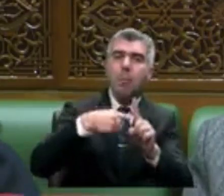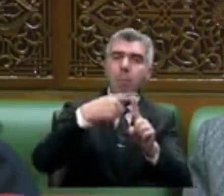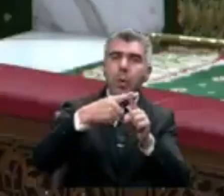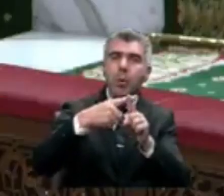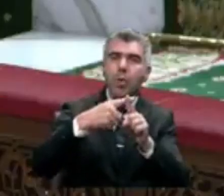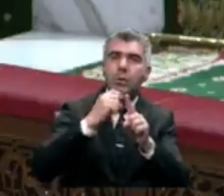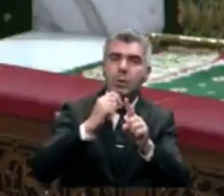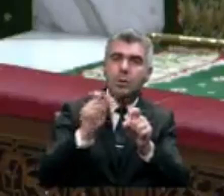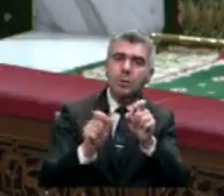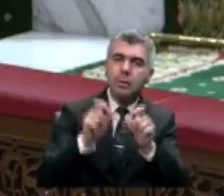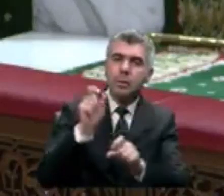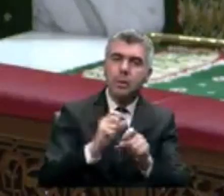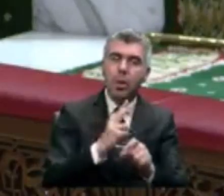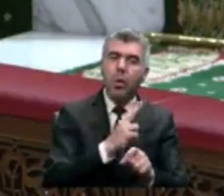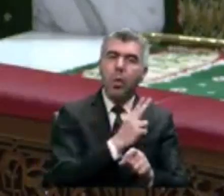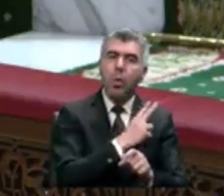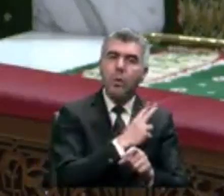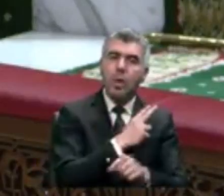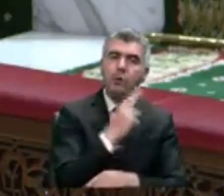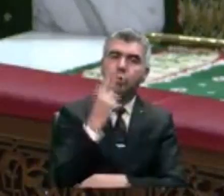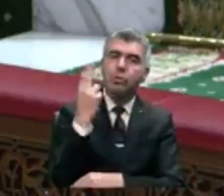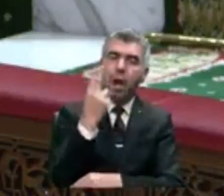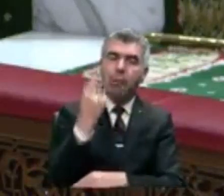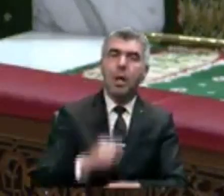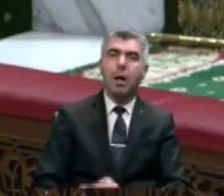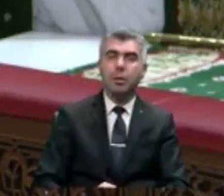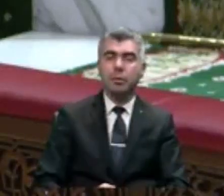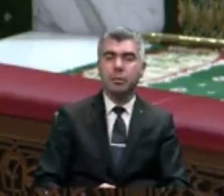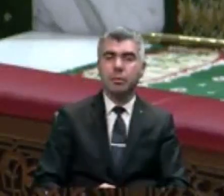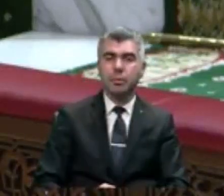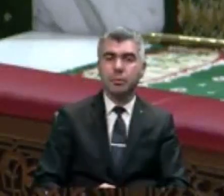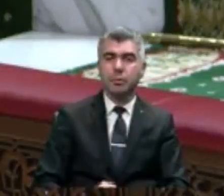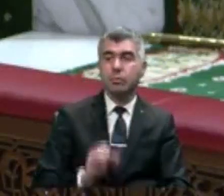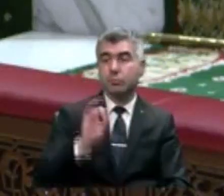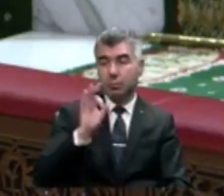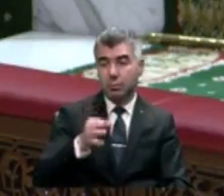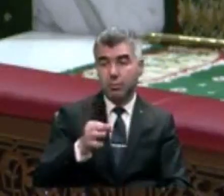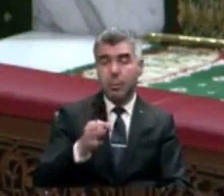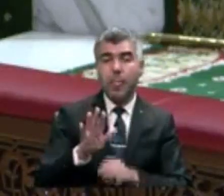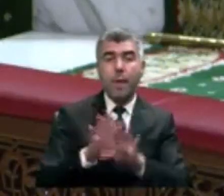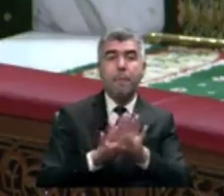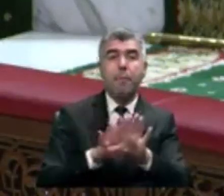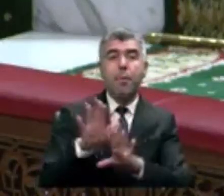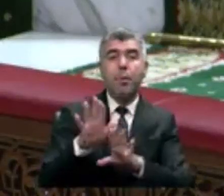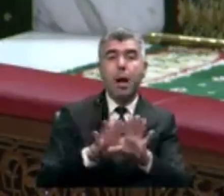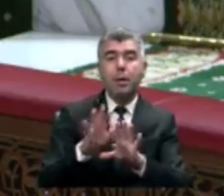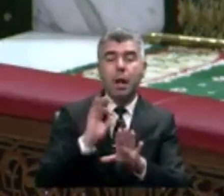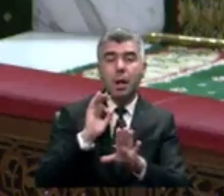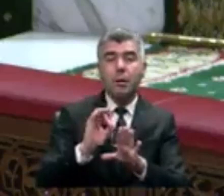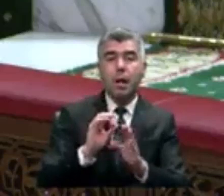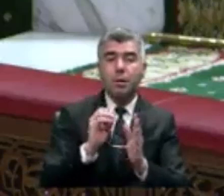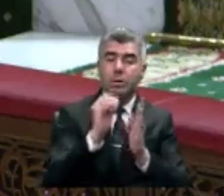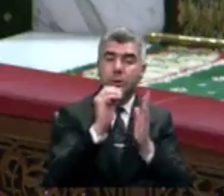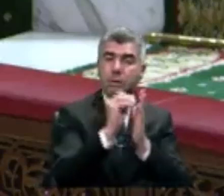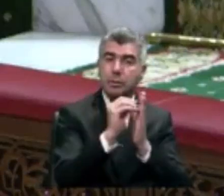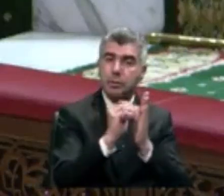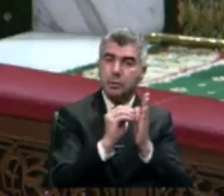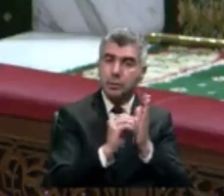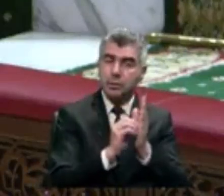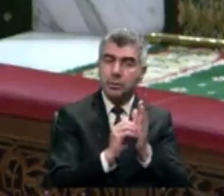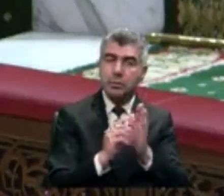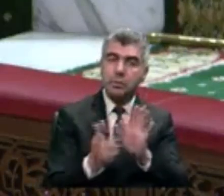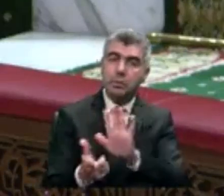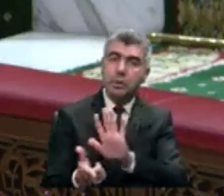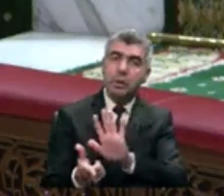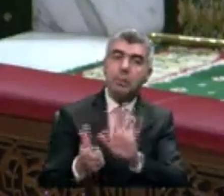اجور الاساتذه الجامعيين واذ نتمن مبادره المنح التعاقديه المحفزه ب 7000